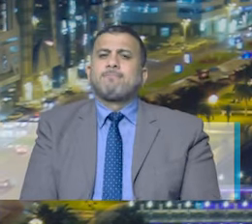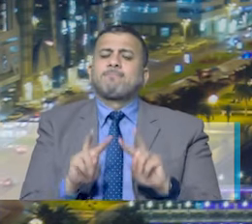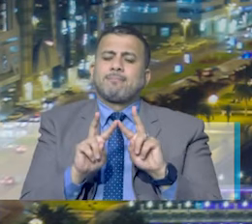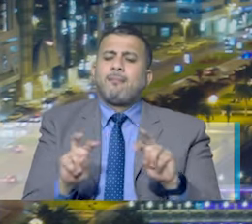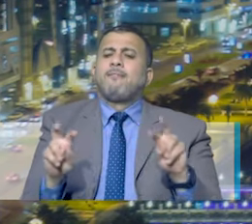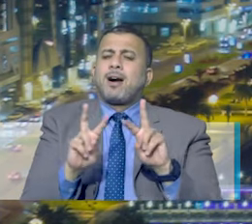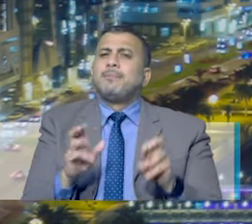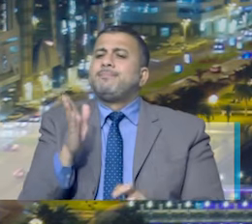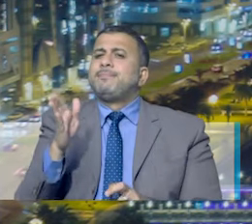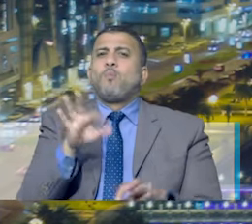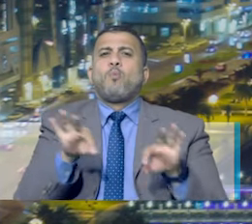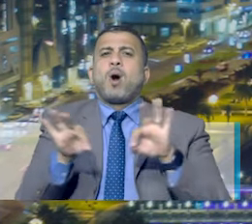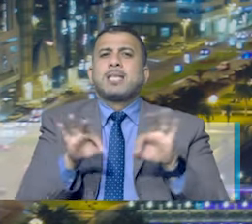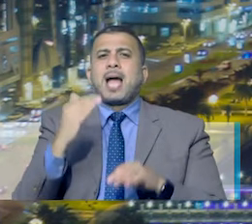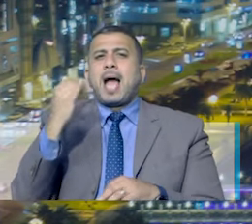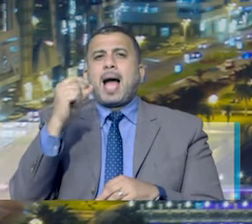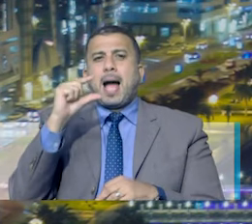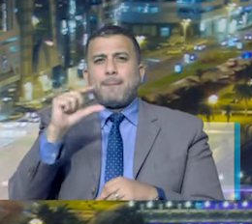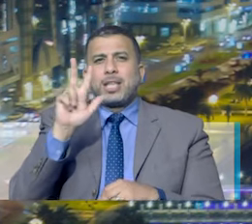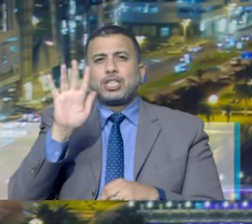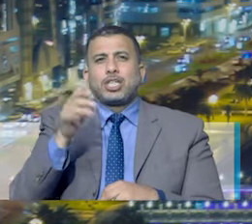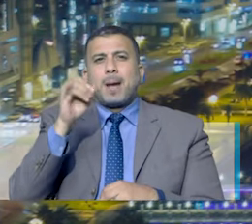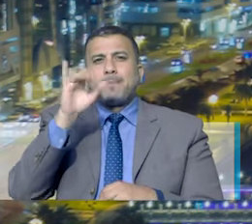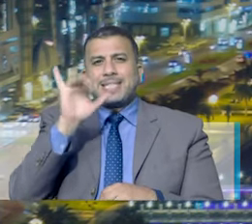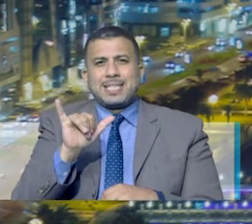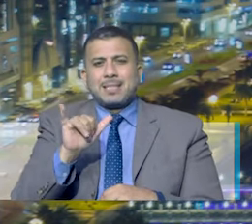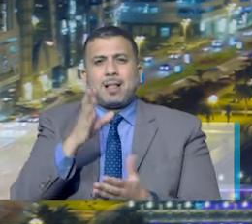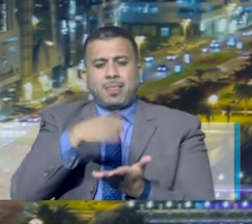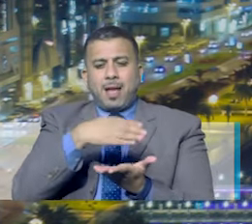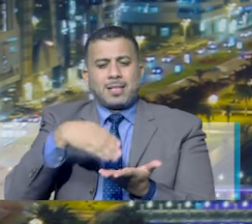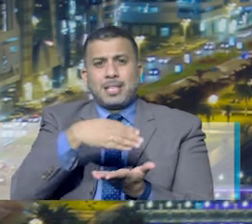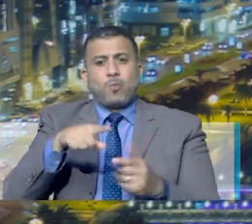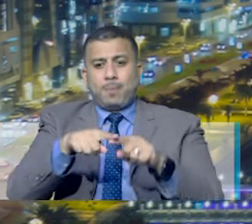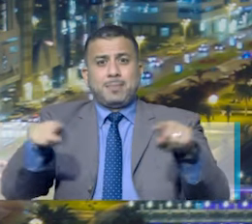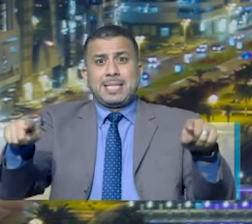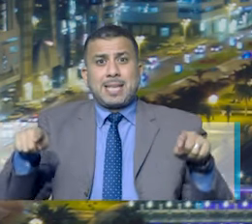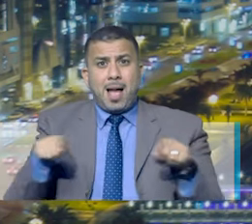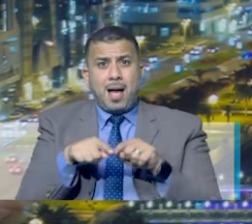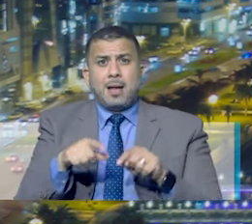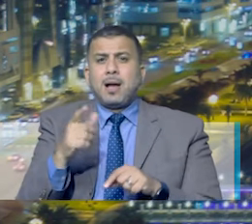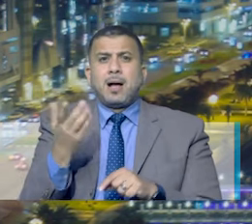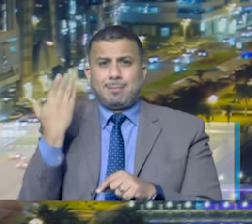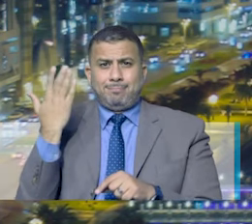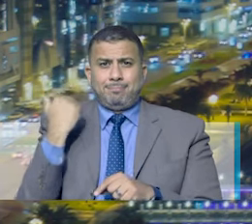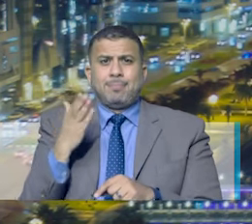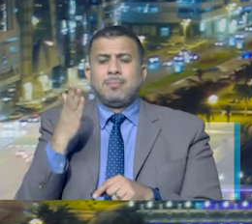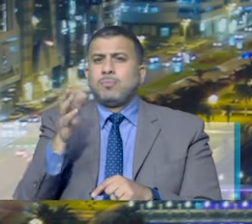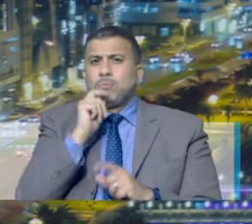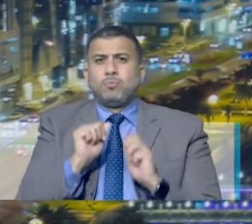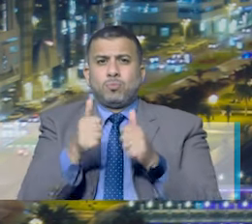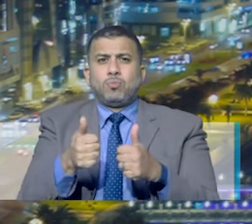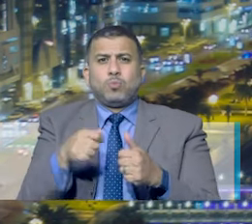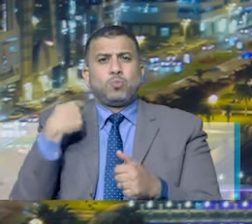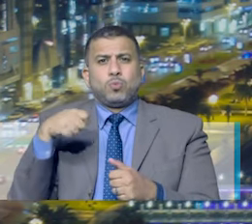تفقد سعاده المهندس حمد جمع الشامسي رئيس دائره التخطيط والمساحه على مدار الايام الماضيه